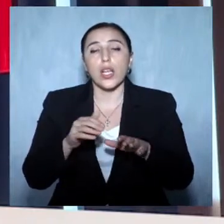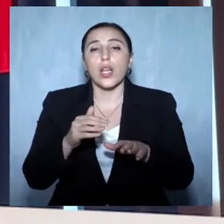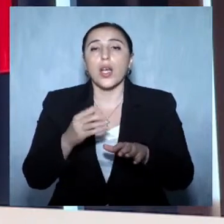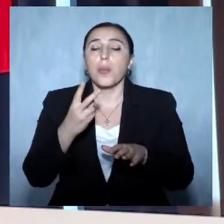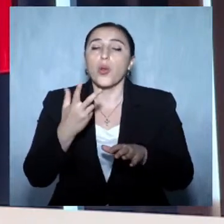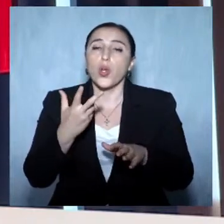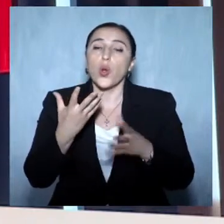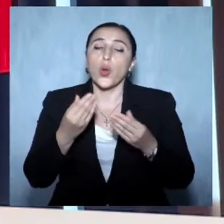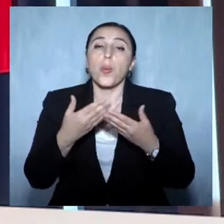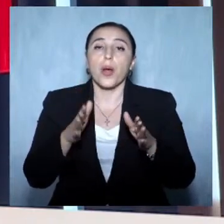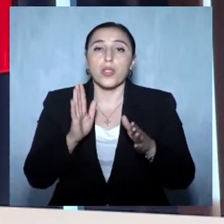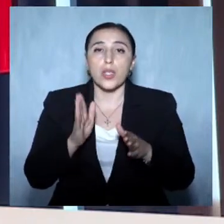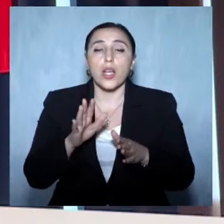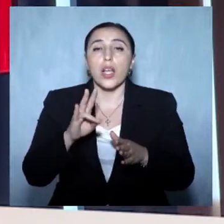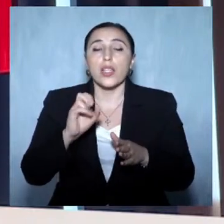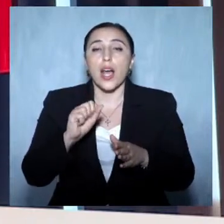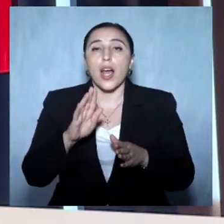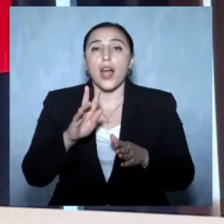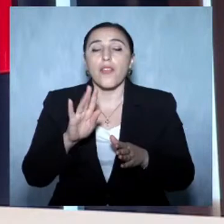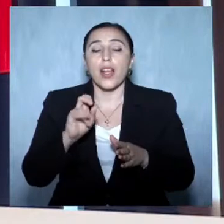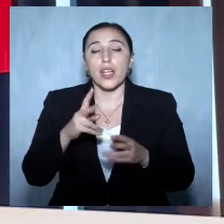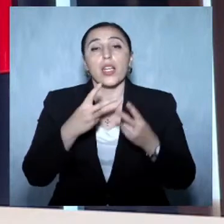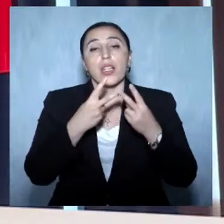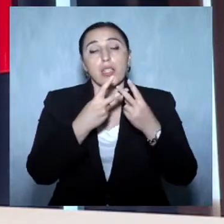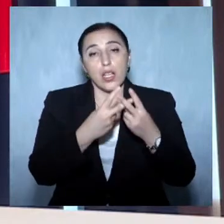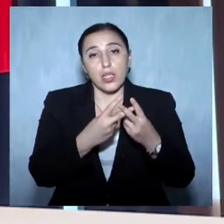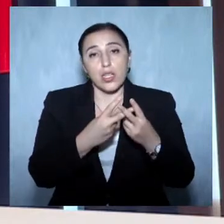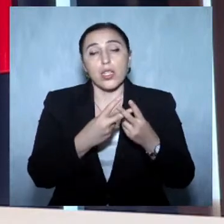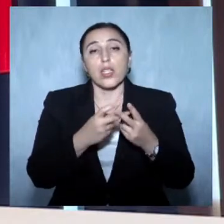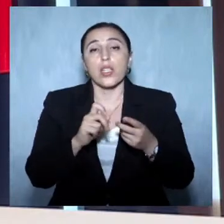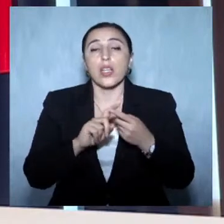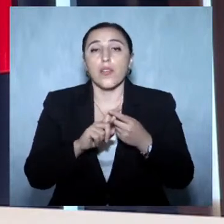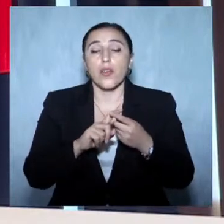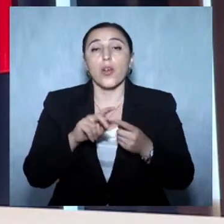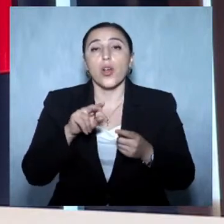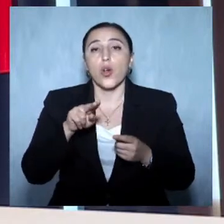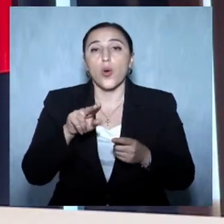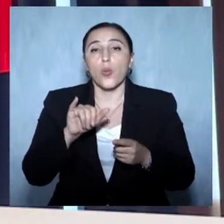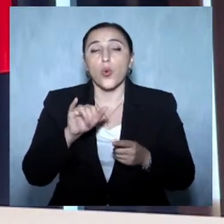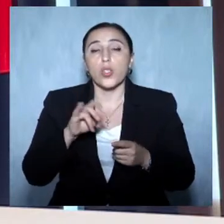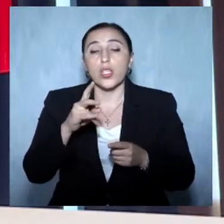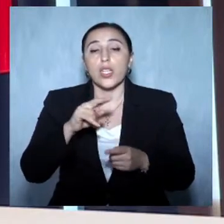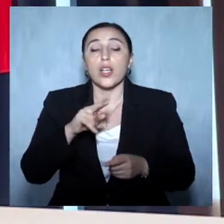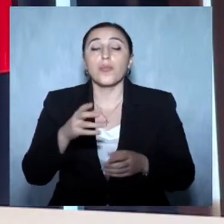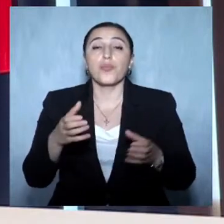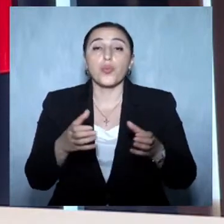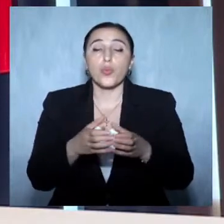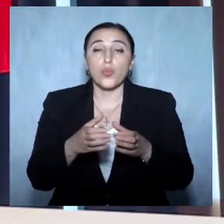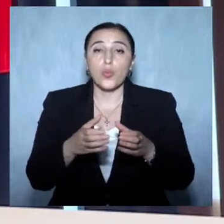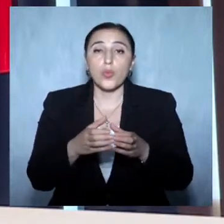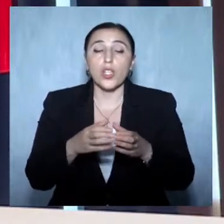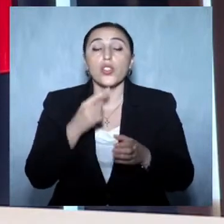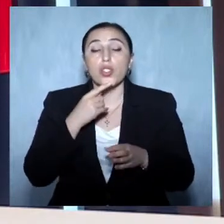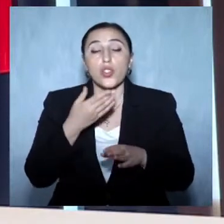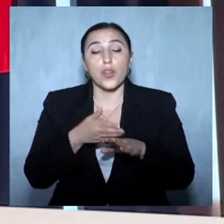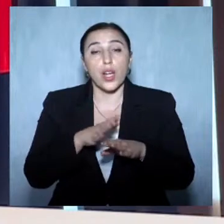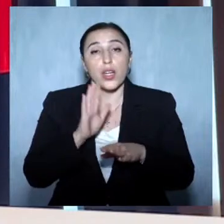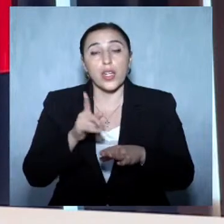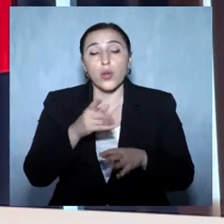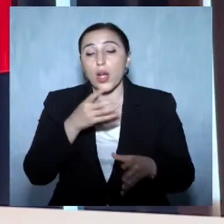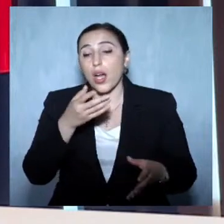հիմնական ընդիմախոս նավալն ինչ աղերի հետևում այս կանխատեսումների և նույն է բուտինի կուսակցությանը վարդ է լինելու առանց կեղցիքների